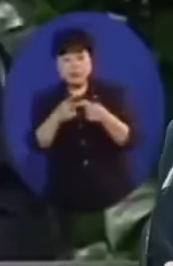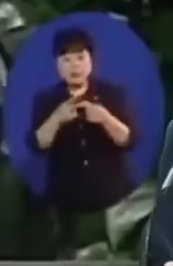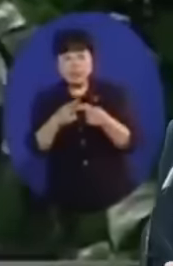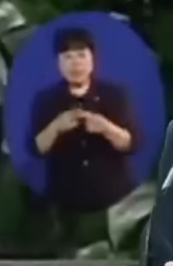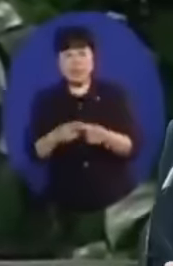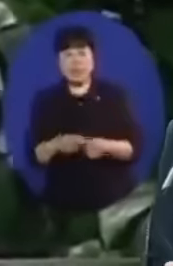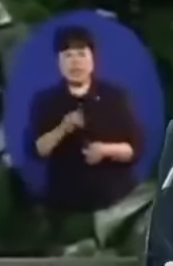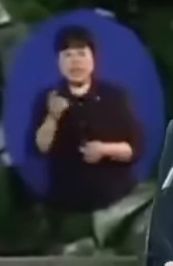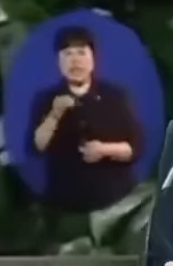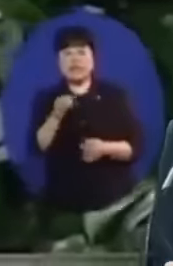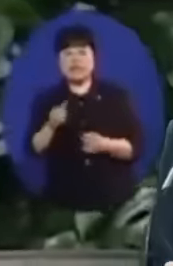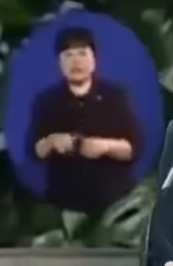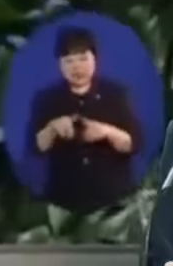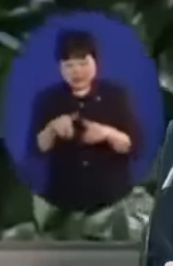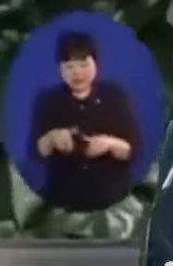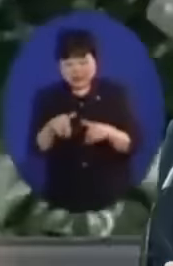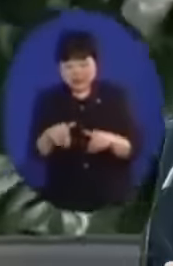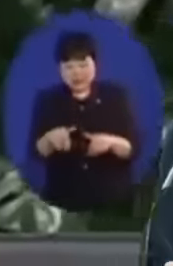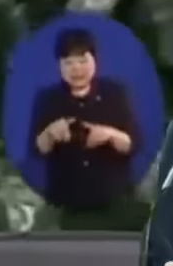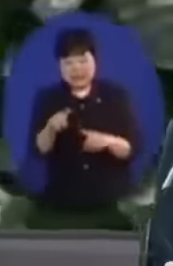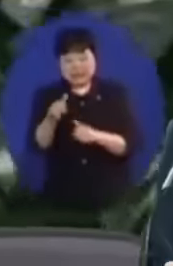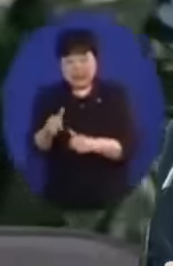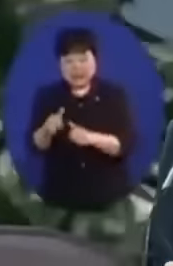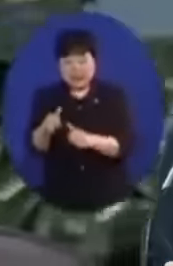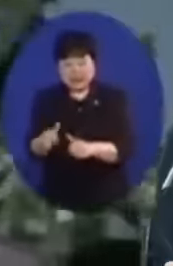레위인이 따라옵니다. 어?